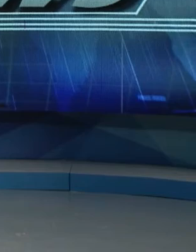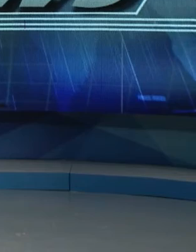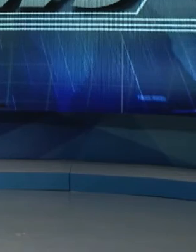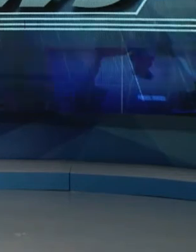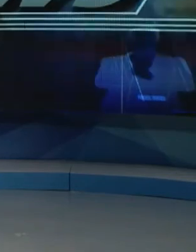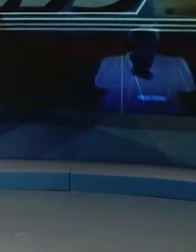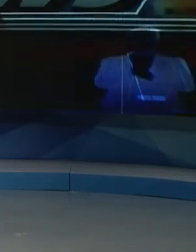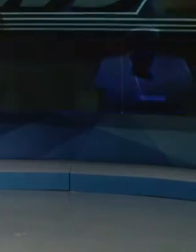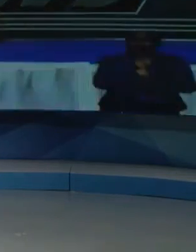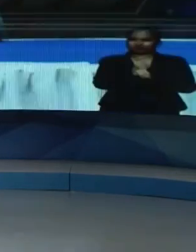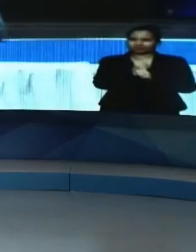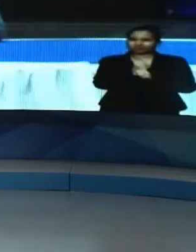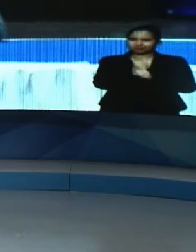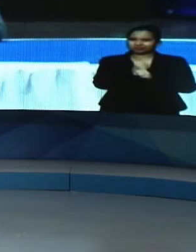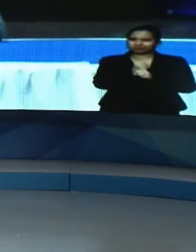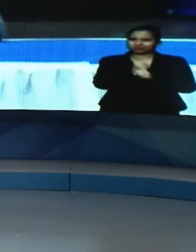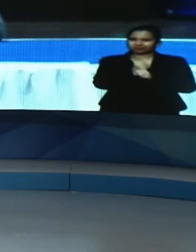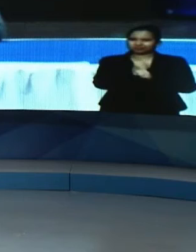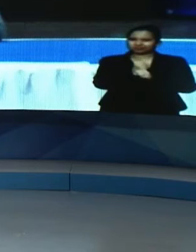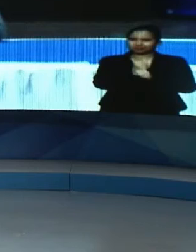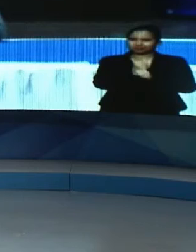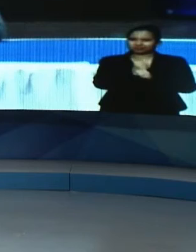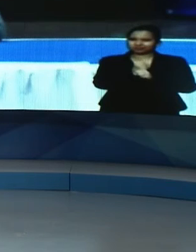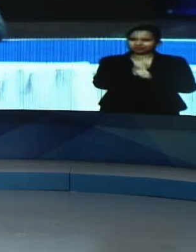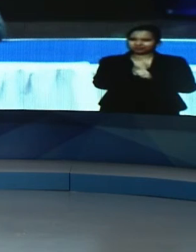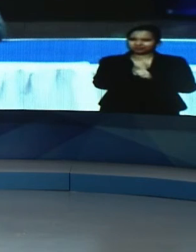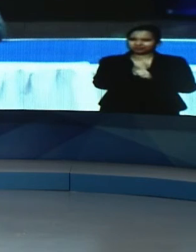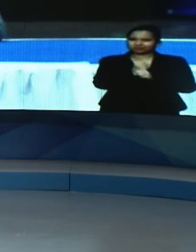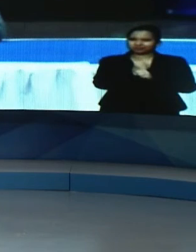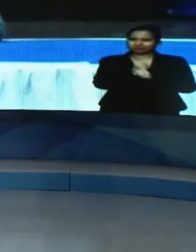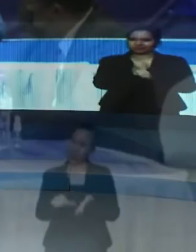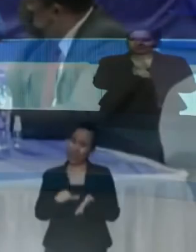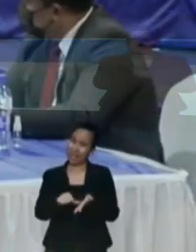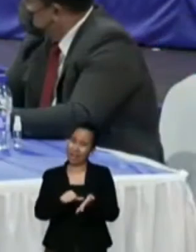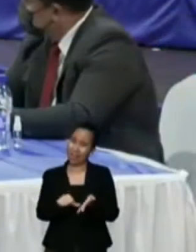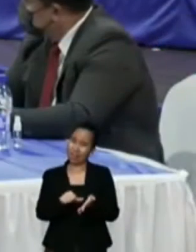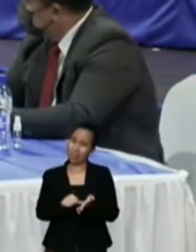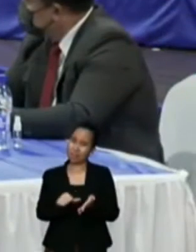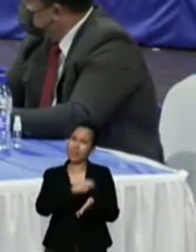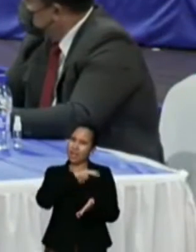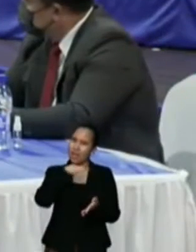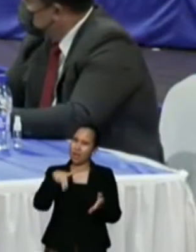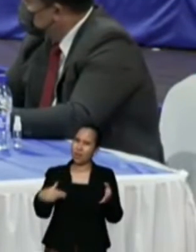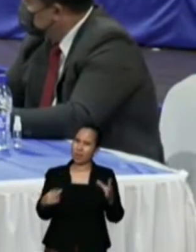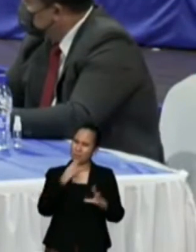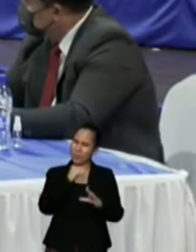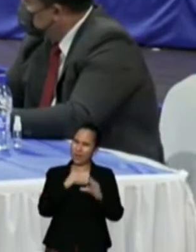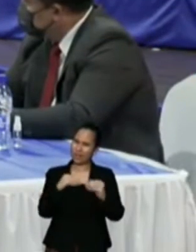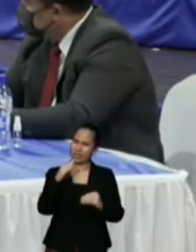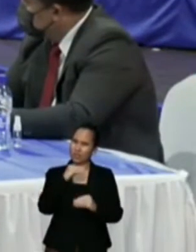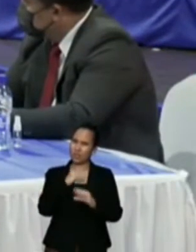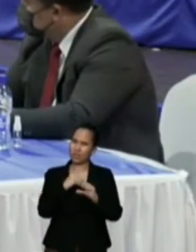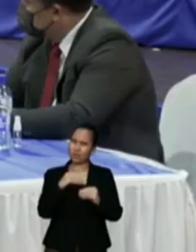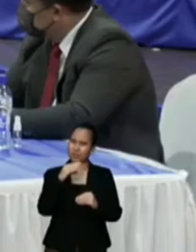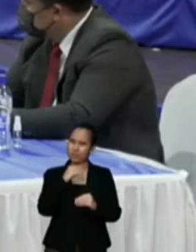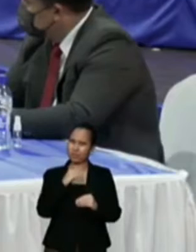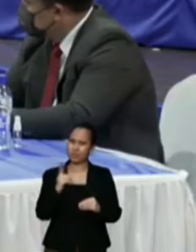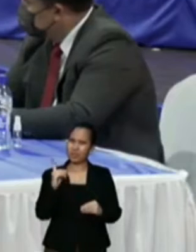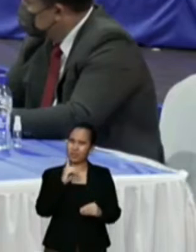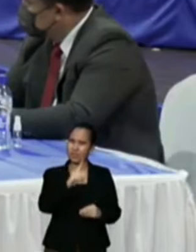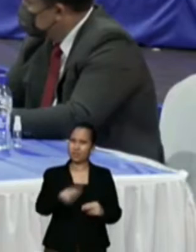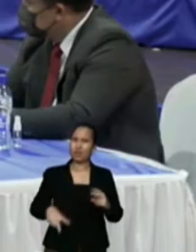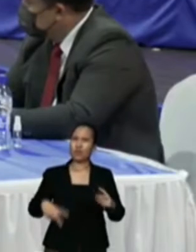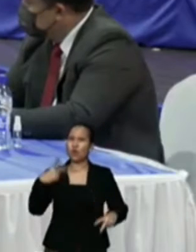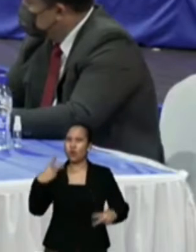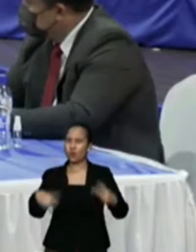Het ministerie van Volksgezondheid heeft besloten om de eerder afgeschafte quarantaine voor personen uit Nederland wederom in te voeren. Dit vanwege